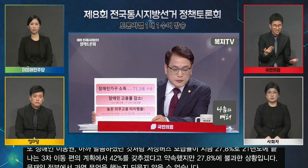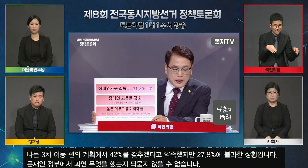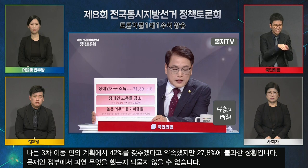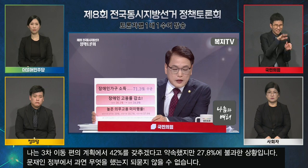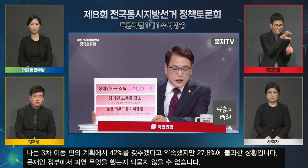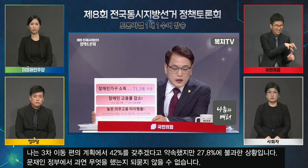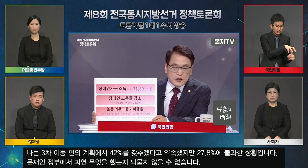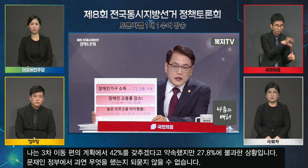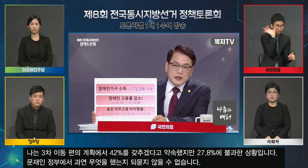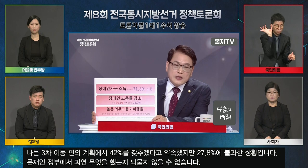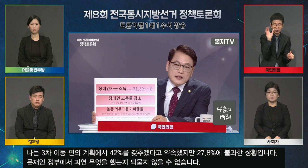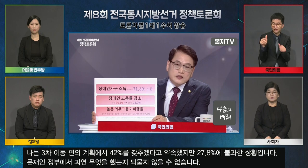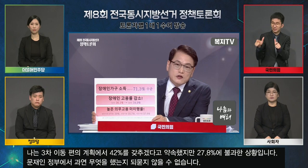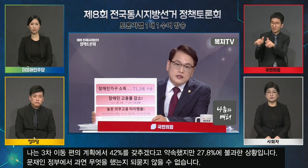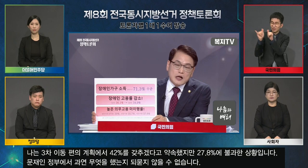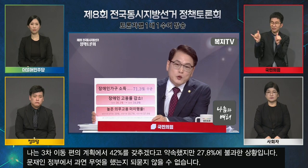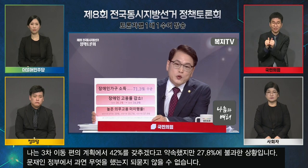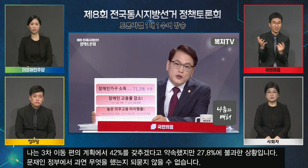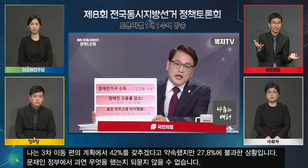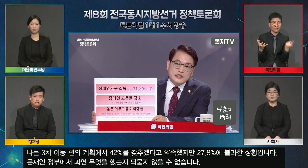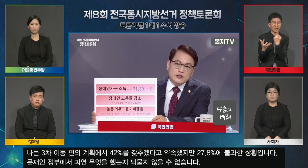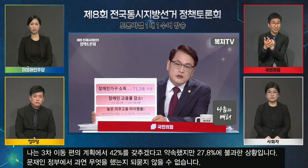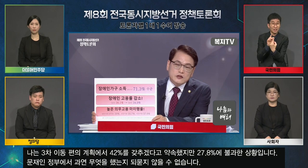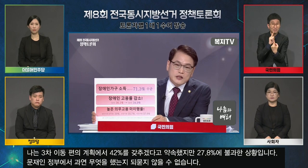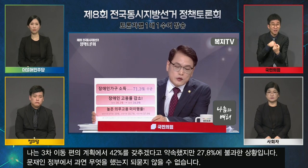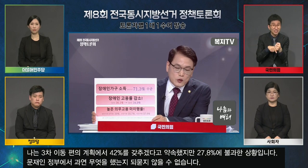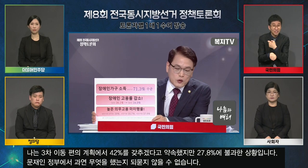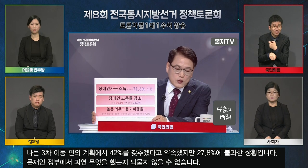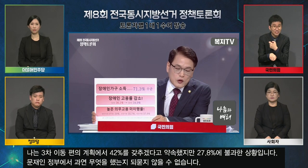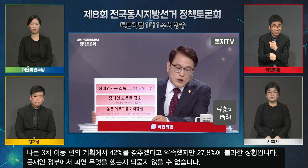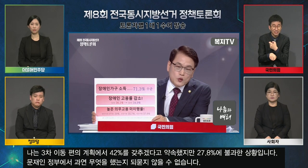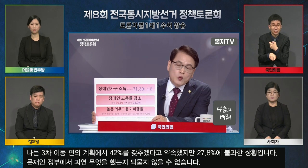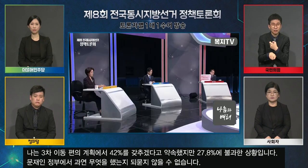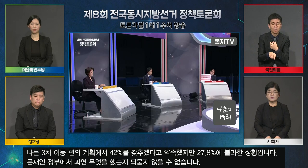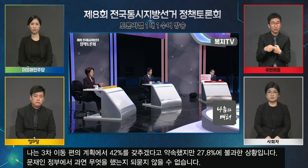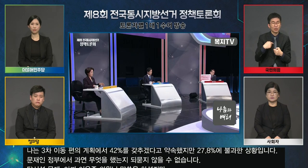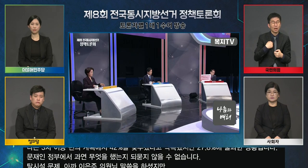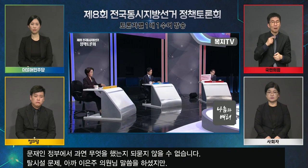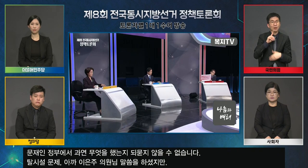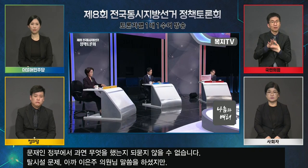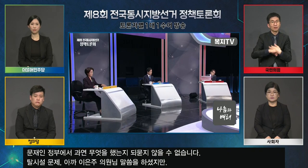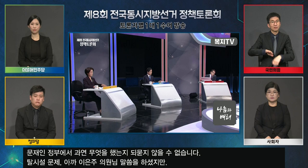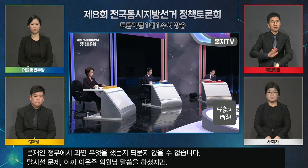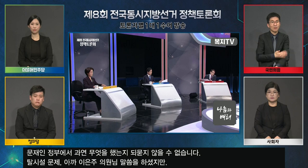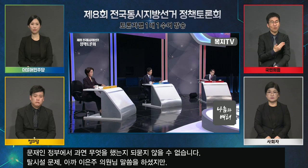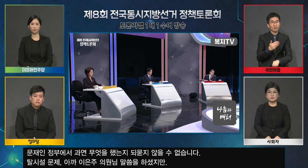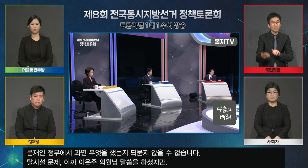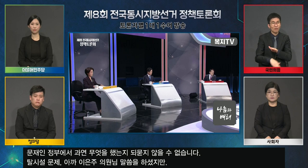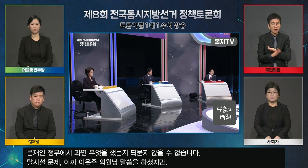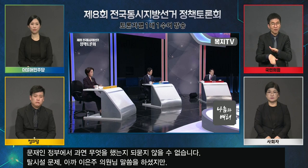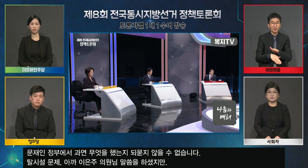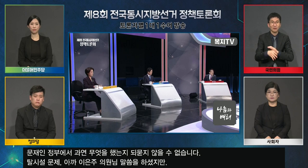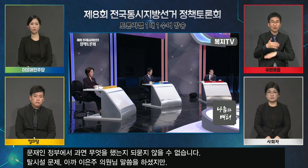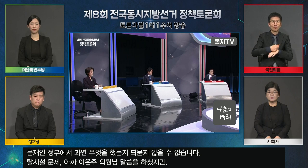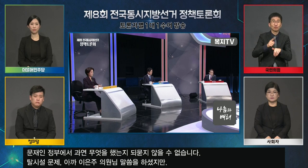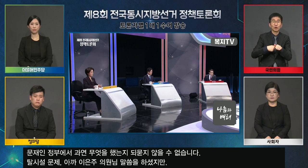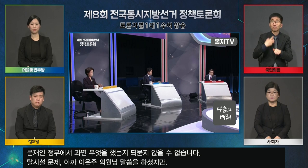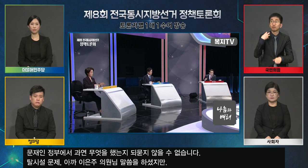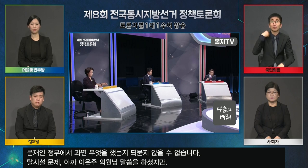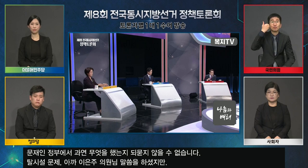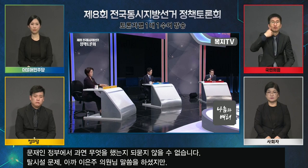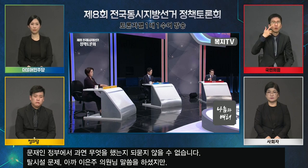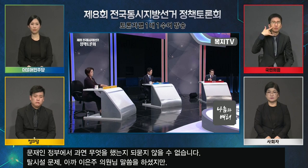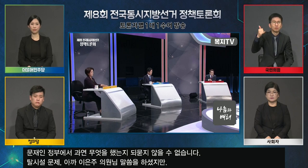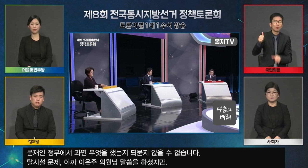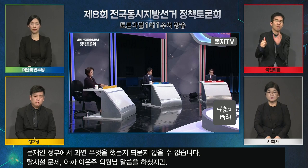말씀하셨지만 잘못된 탈시설 정책으로 돌봄 부담이 오롯이 가족에게 전가되고 있는